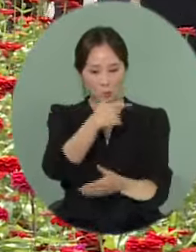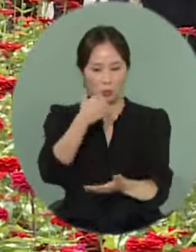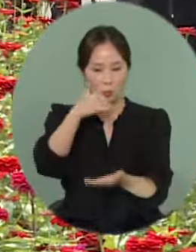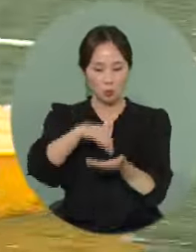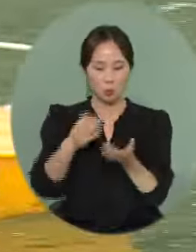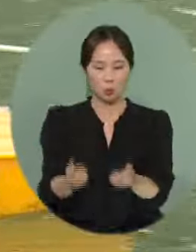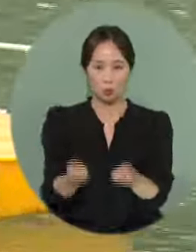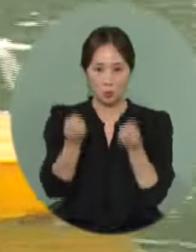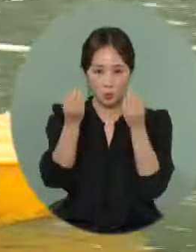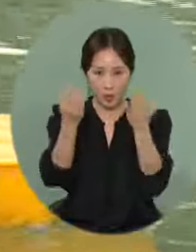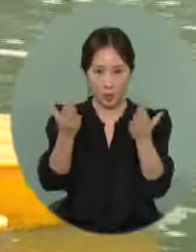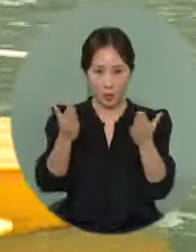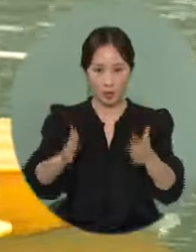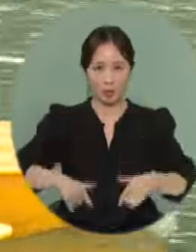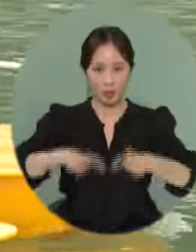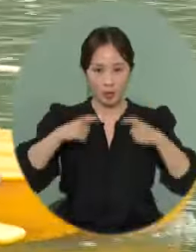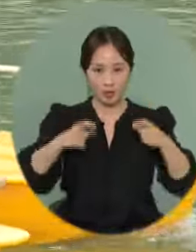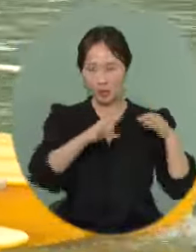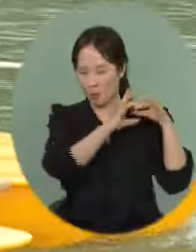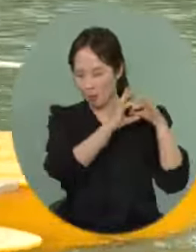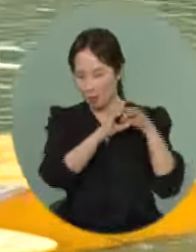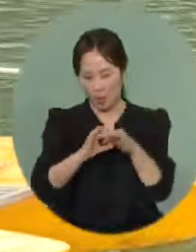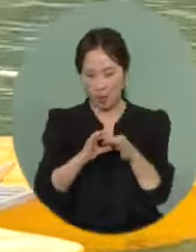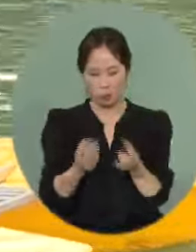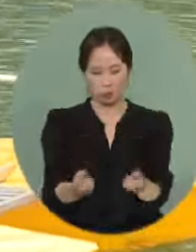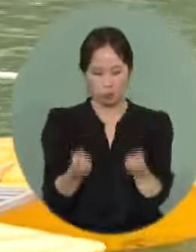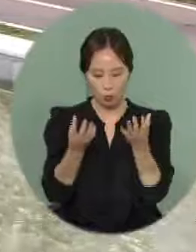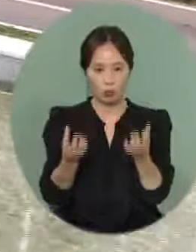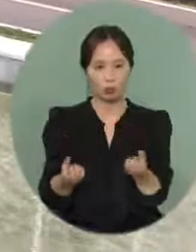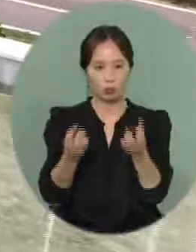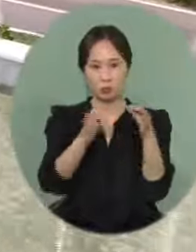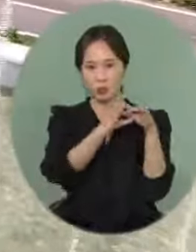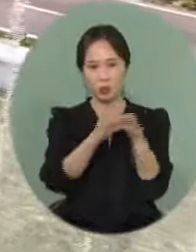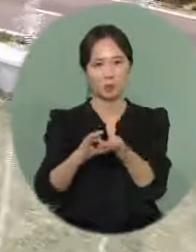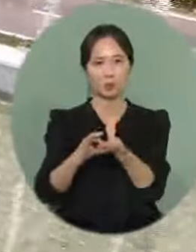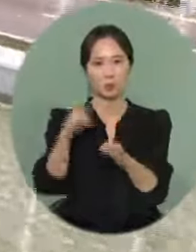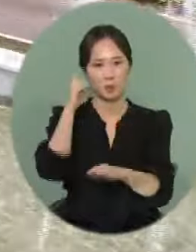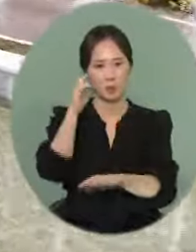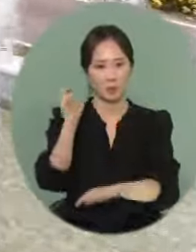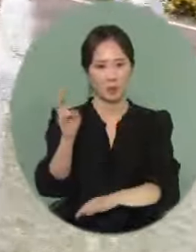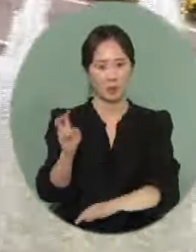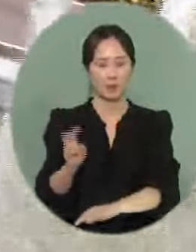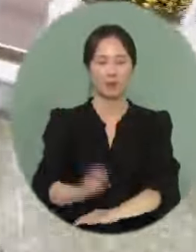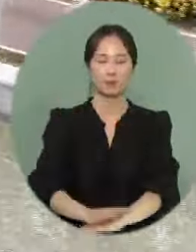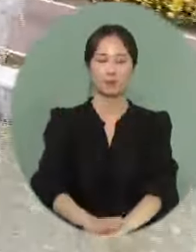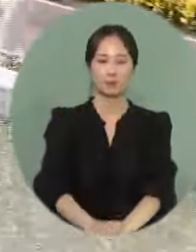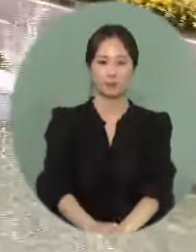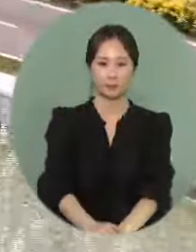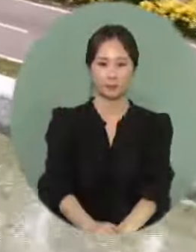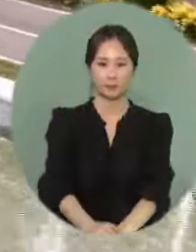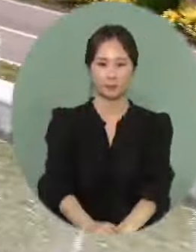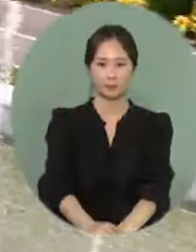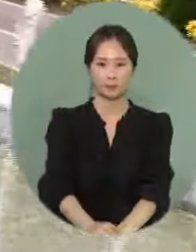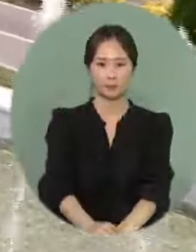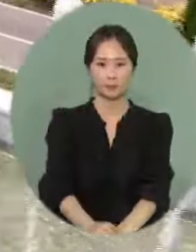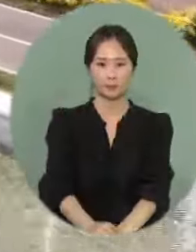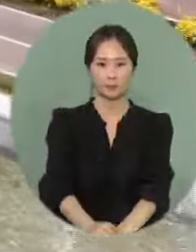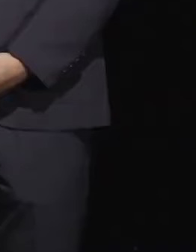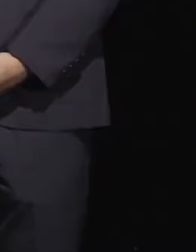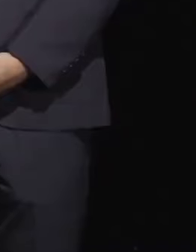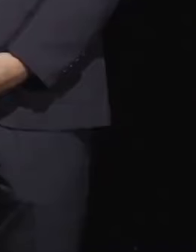축제가 열리는 등 남도는 가을꽃을 따라 이어지는 축제의 물결로 가득합니다. MBC 뉴스